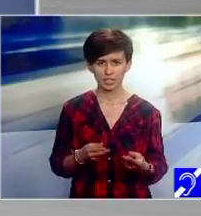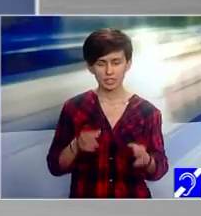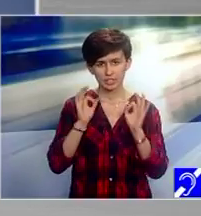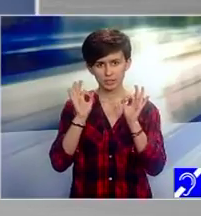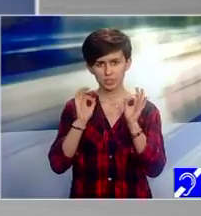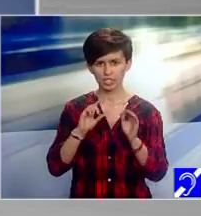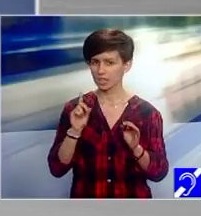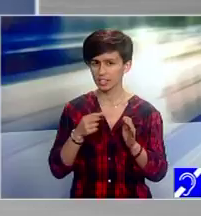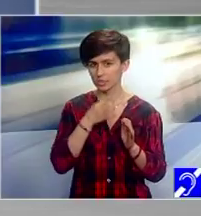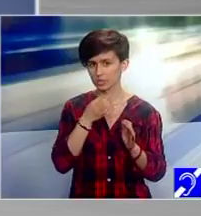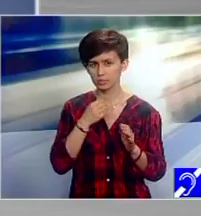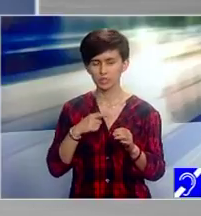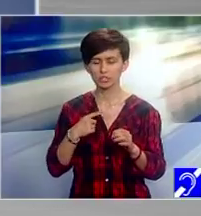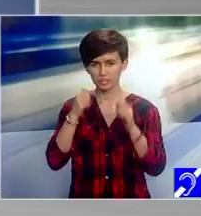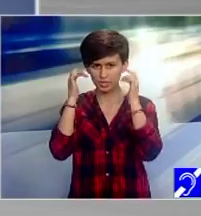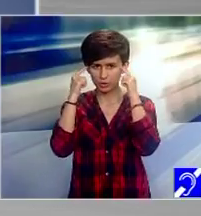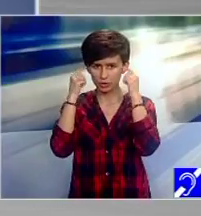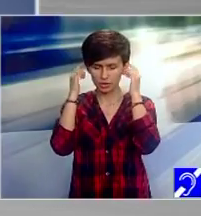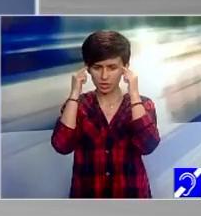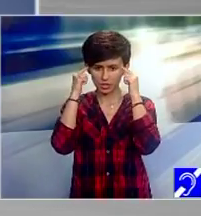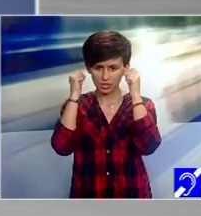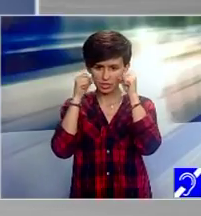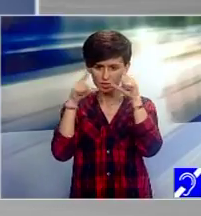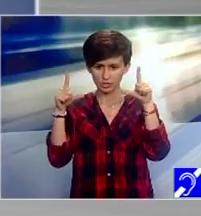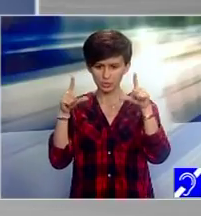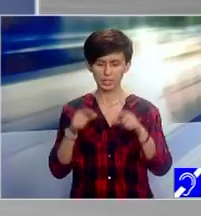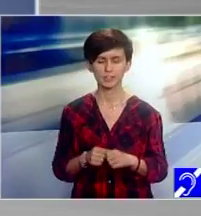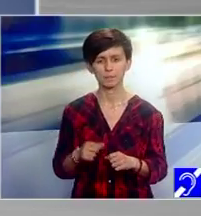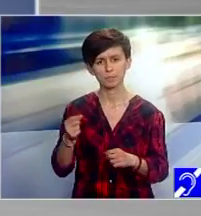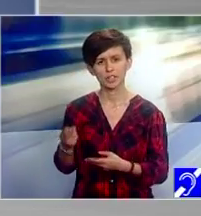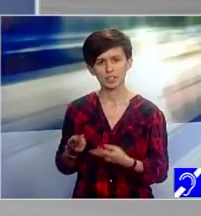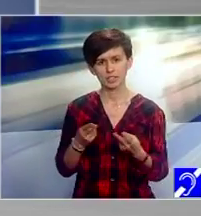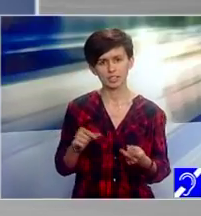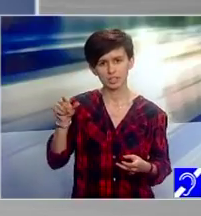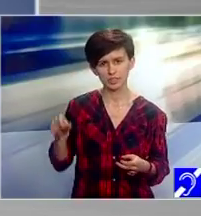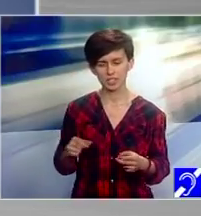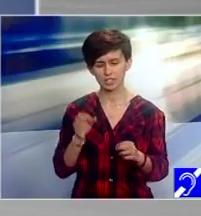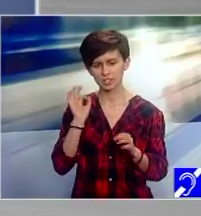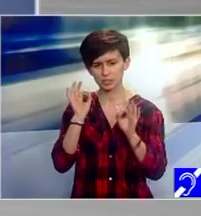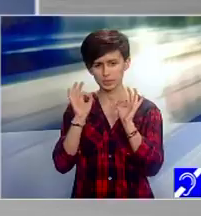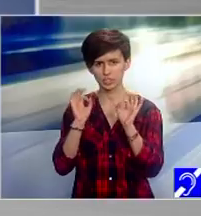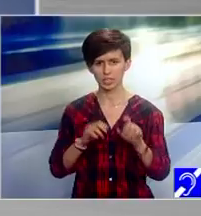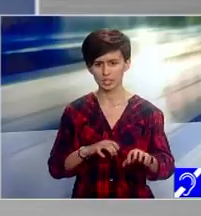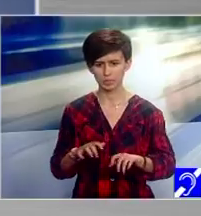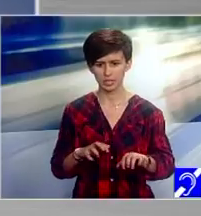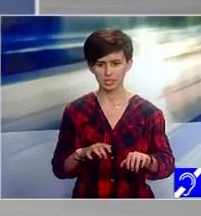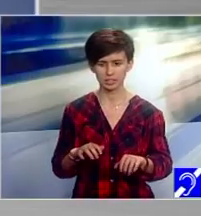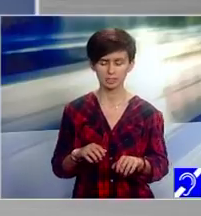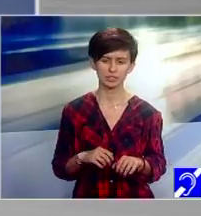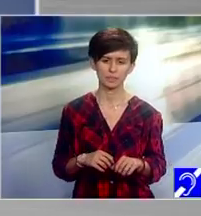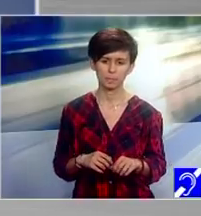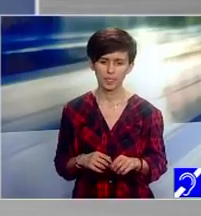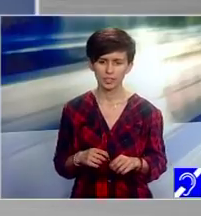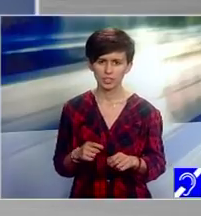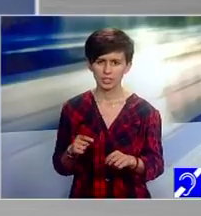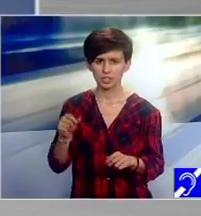o surpriză. Invitat special de asemenea pianista Ruxandra Pop, actrița Georgiana Elena Popan și